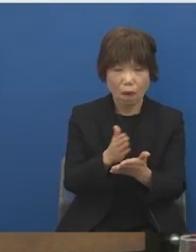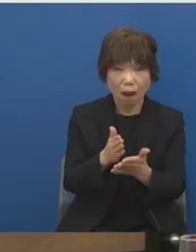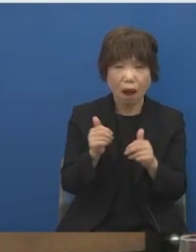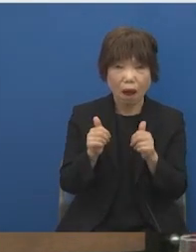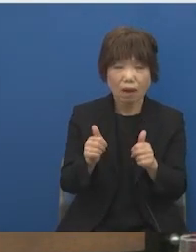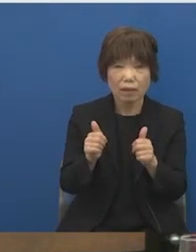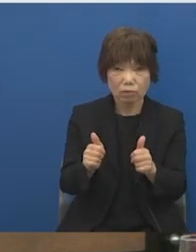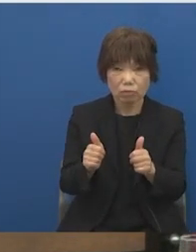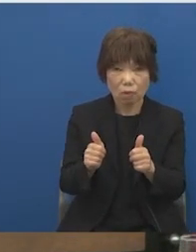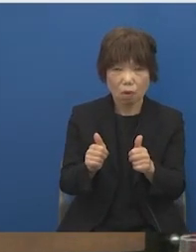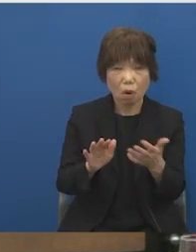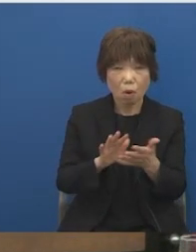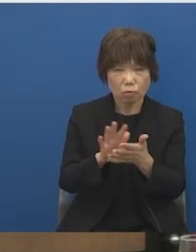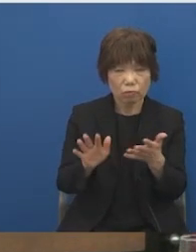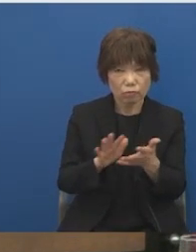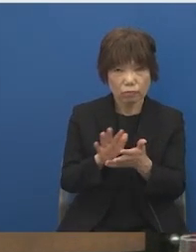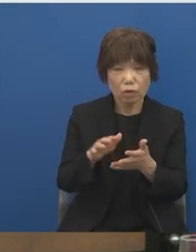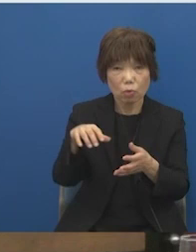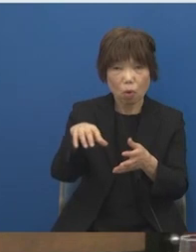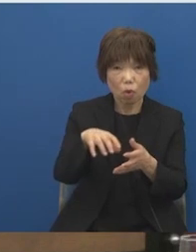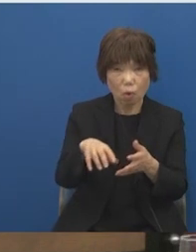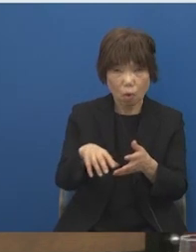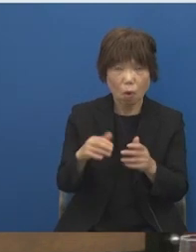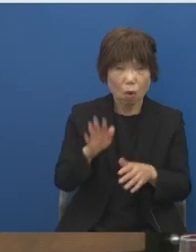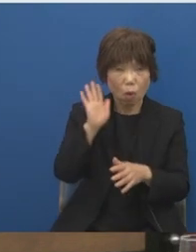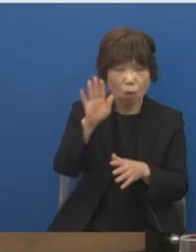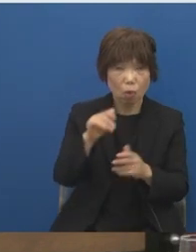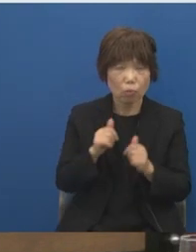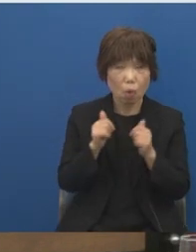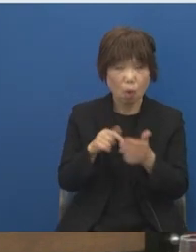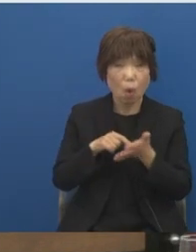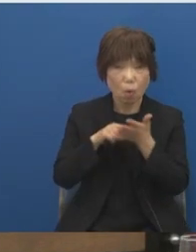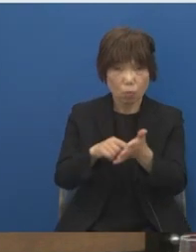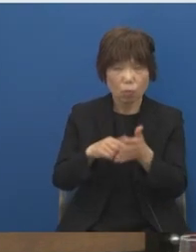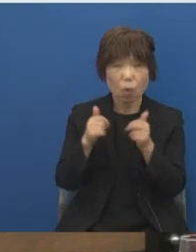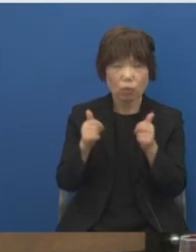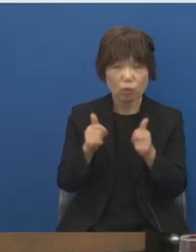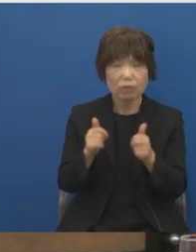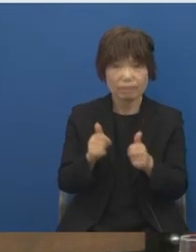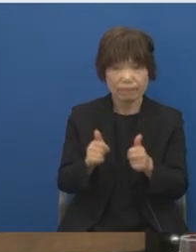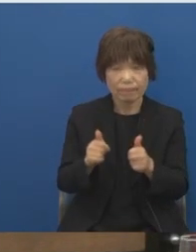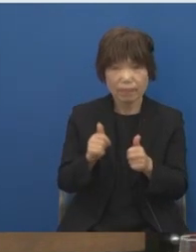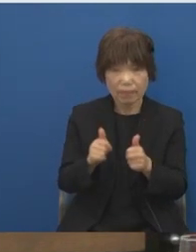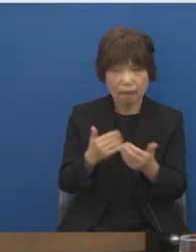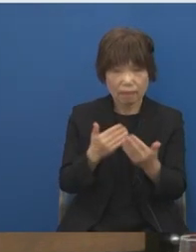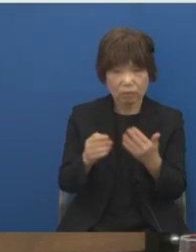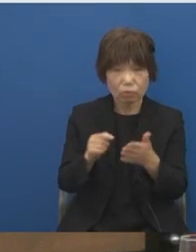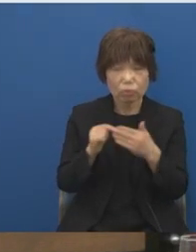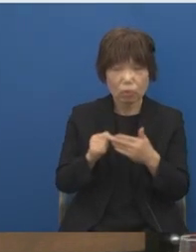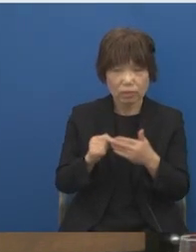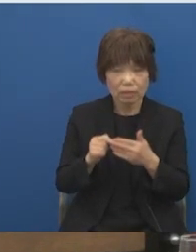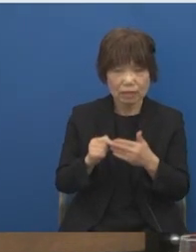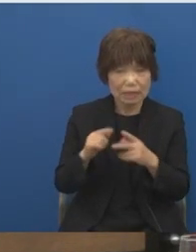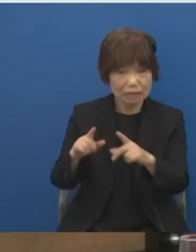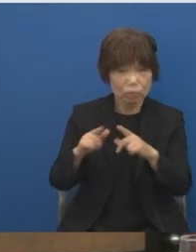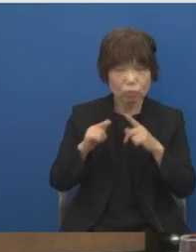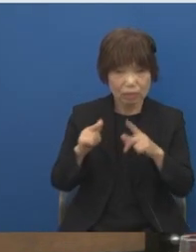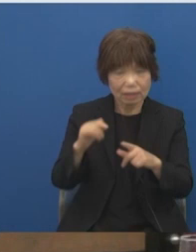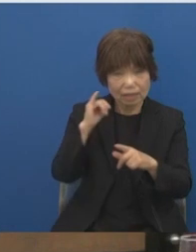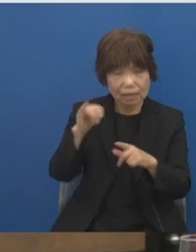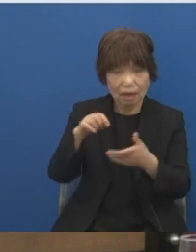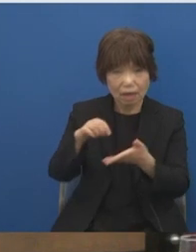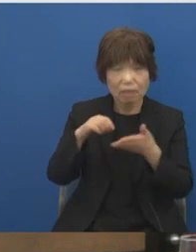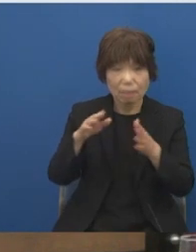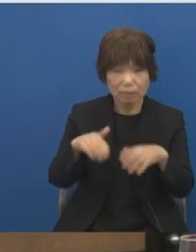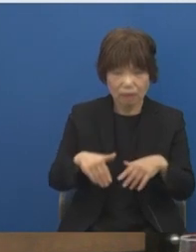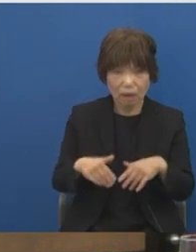部分を今後控訴審で明らかにできるよう望む必要性などについて質疑やご意見がありました。概略